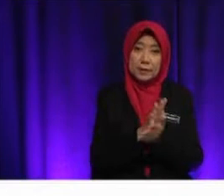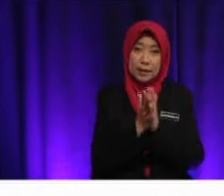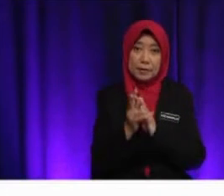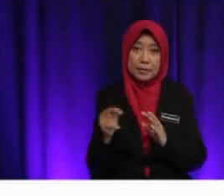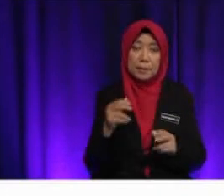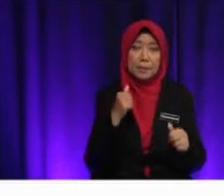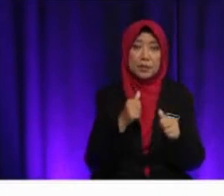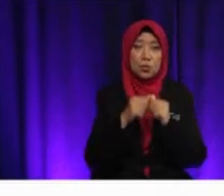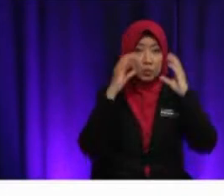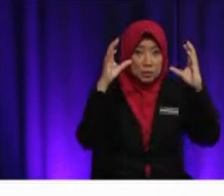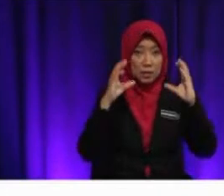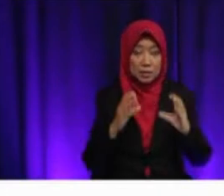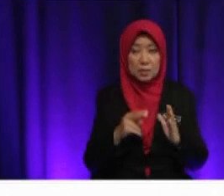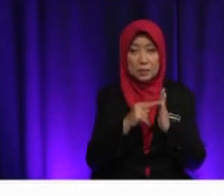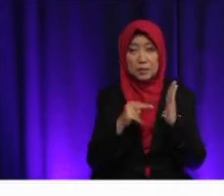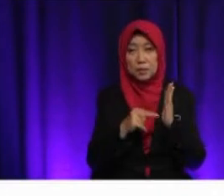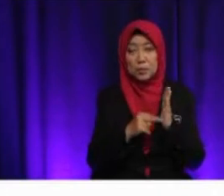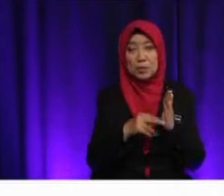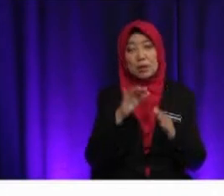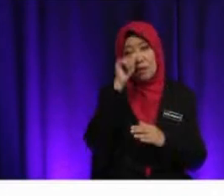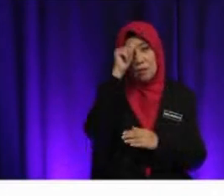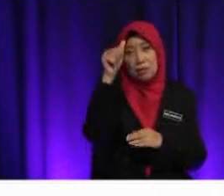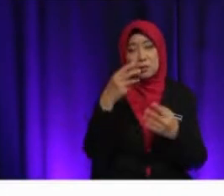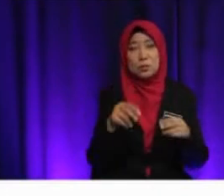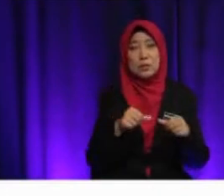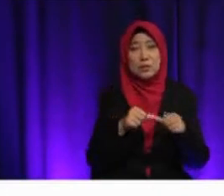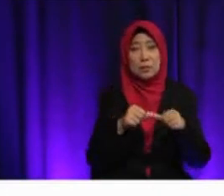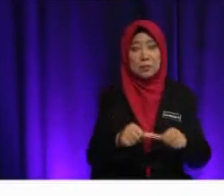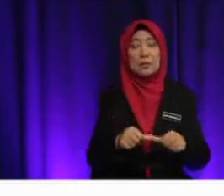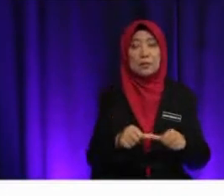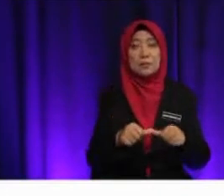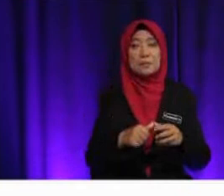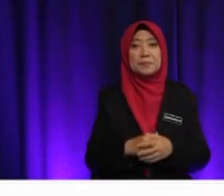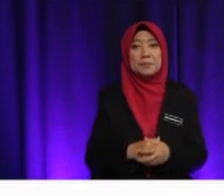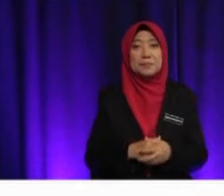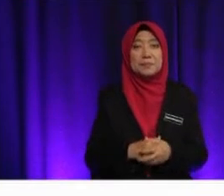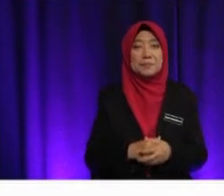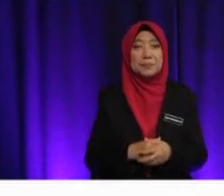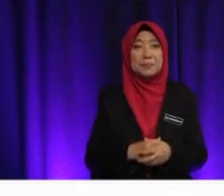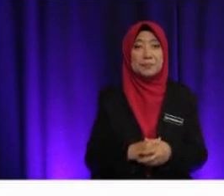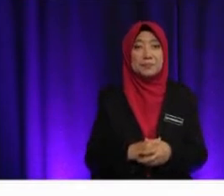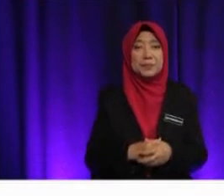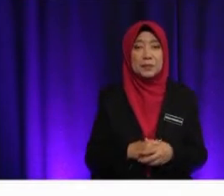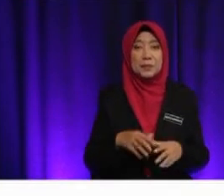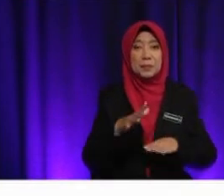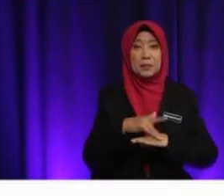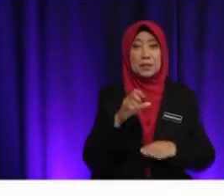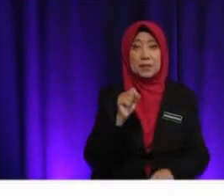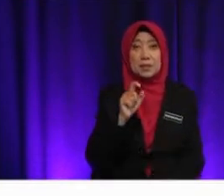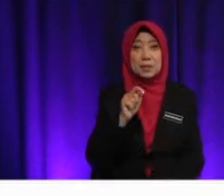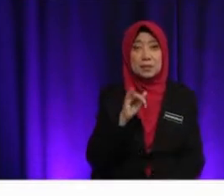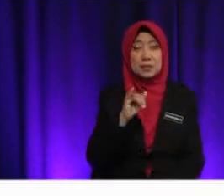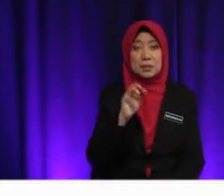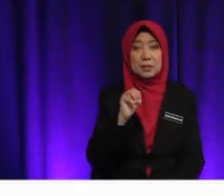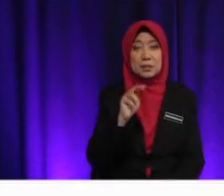mengikut cara dan peraturan yang telah ditetapkan oleh Allah Subhanahu Wa Taala. Yang ini Kim, ya. Kita panggil stimulus.